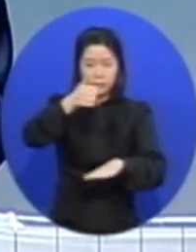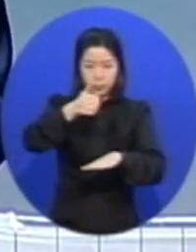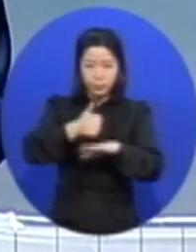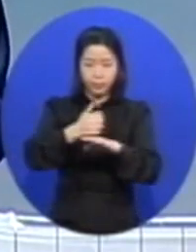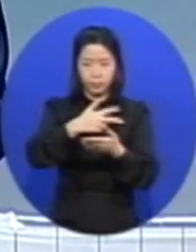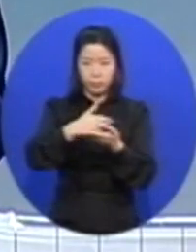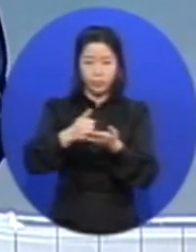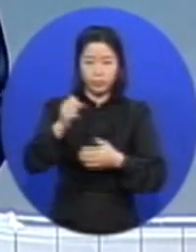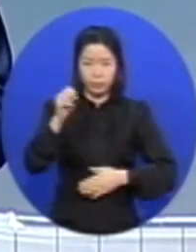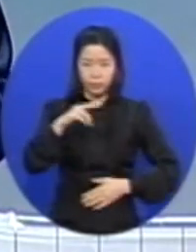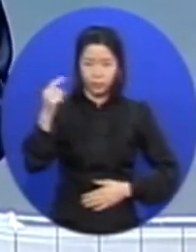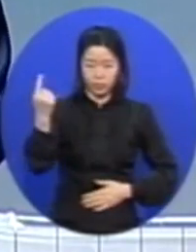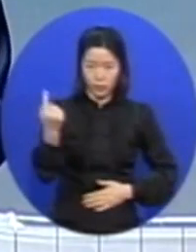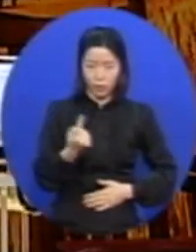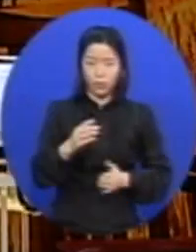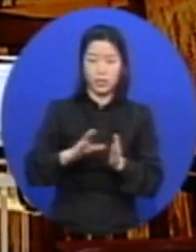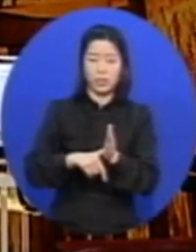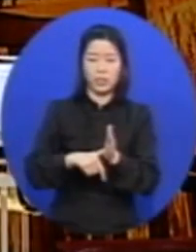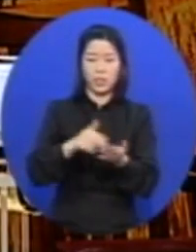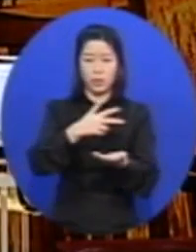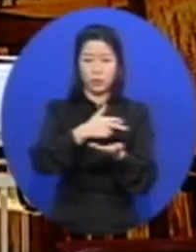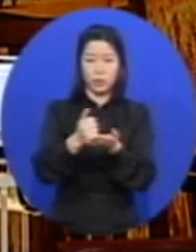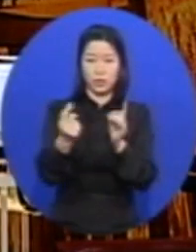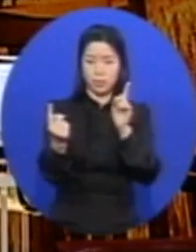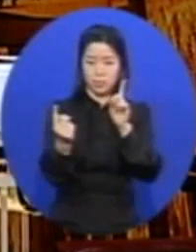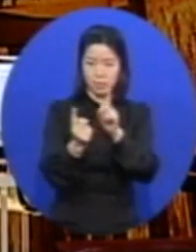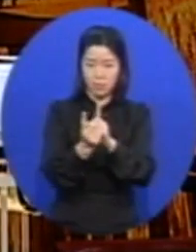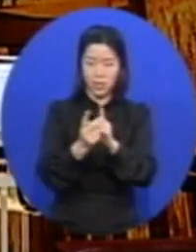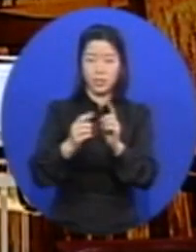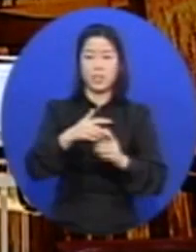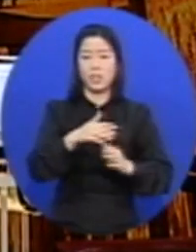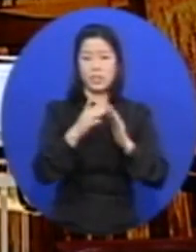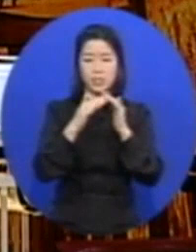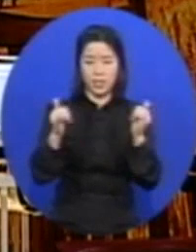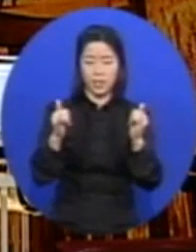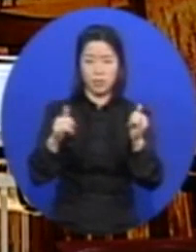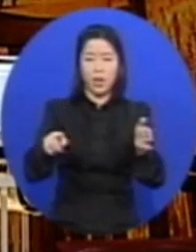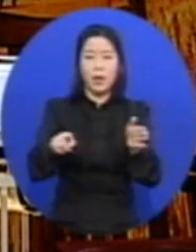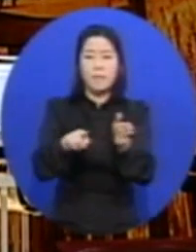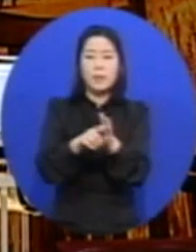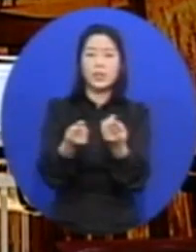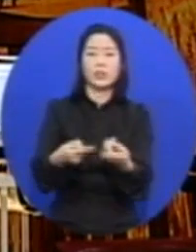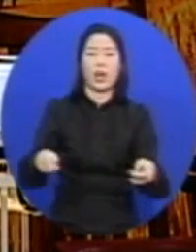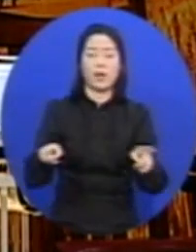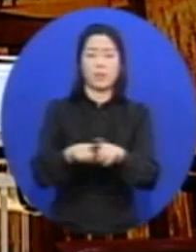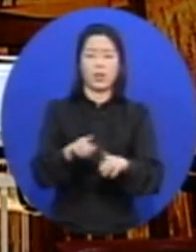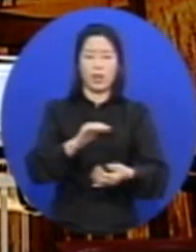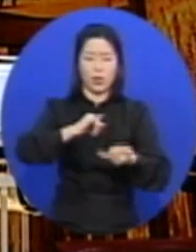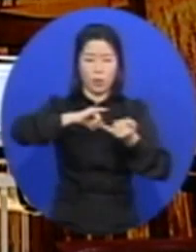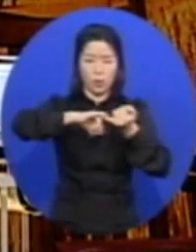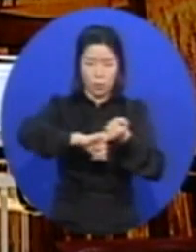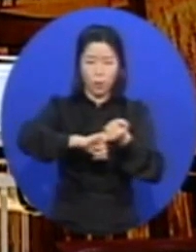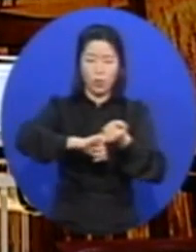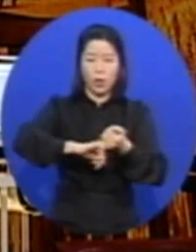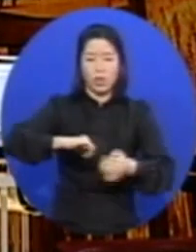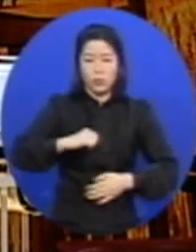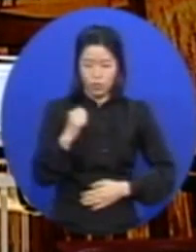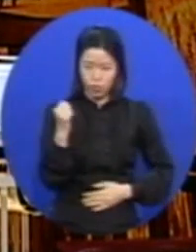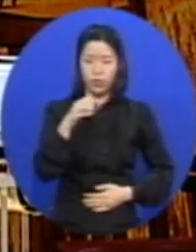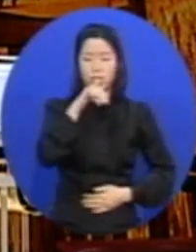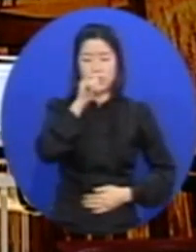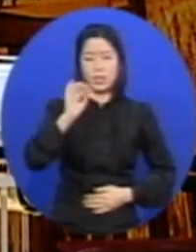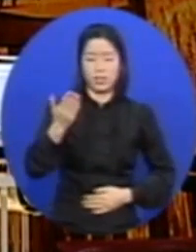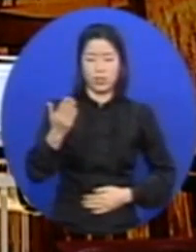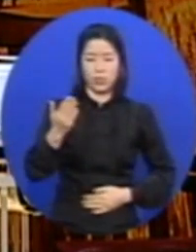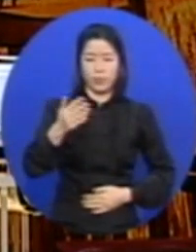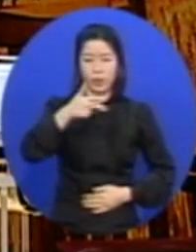때 주님을 맞이할 자는 믿음과 함께 반드시 순종이 있어야 한다는 겁니다 주 이게